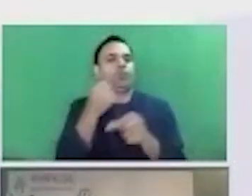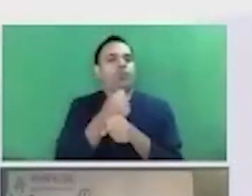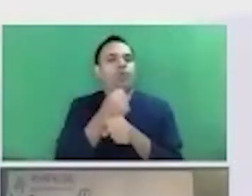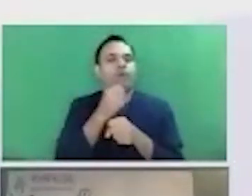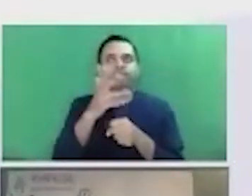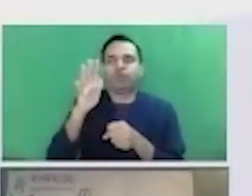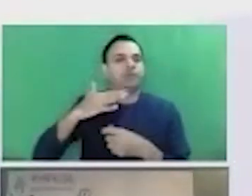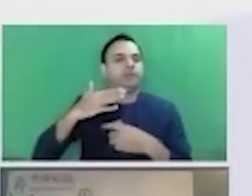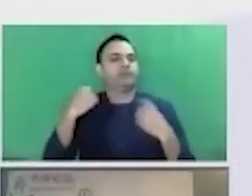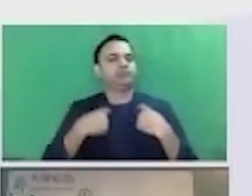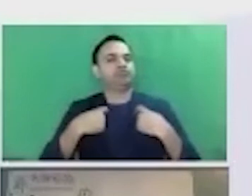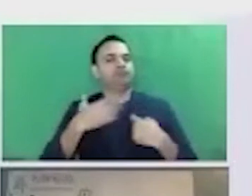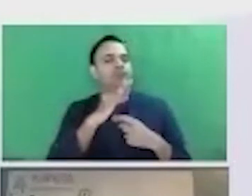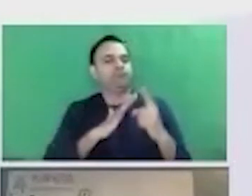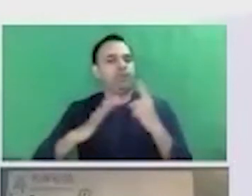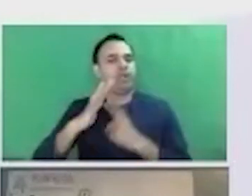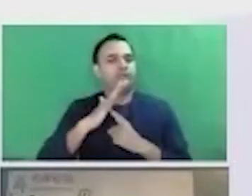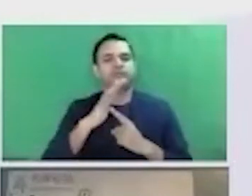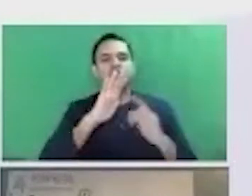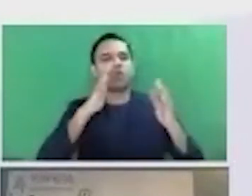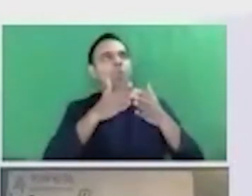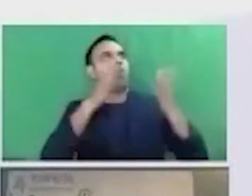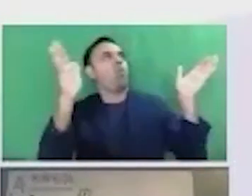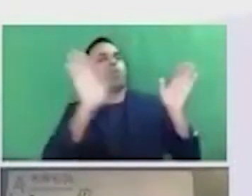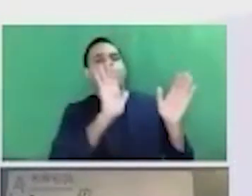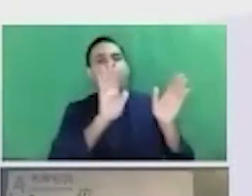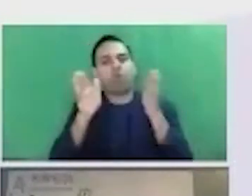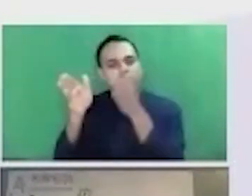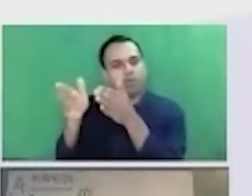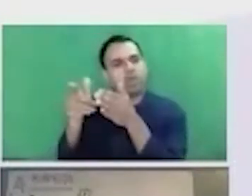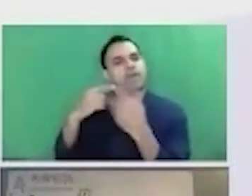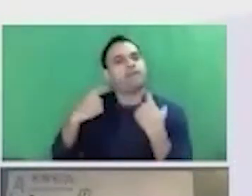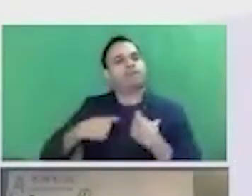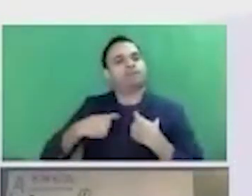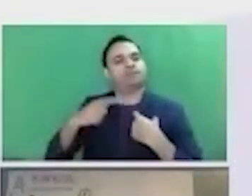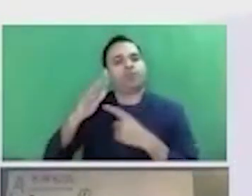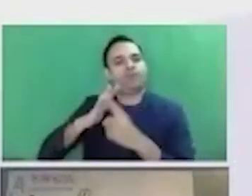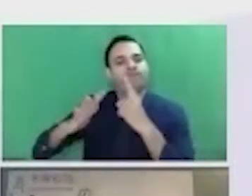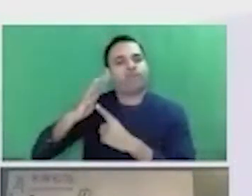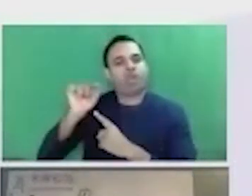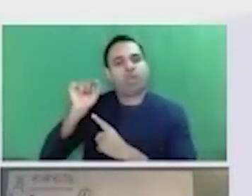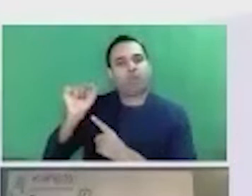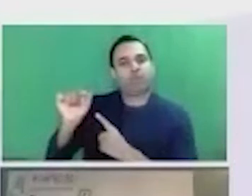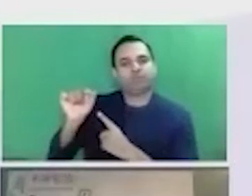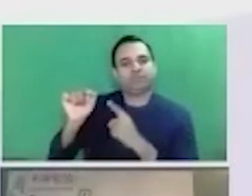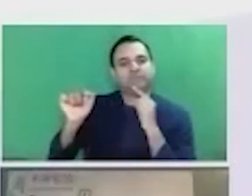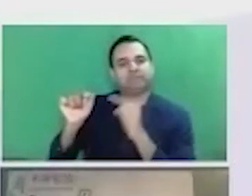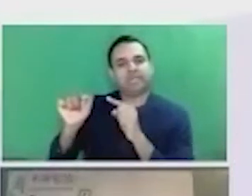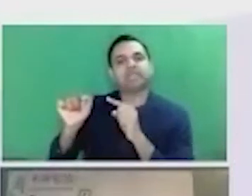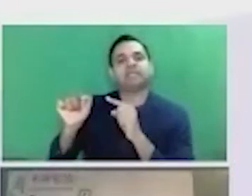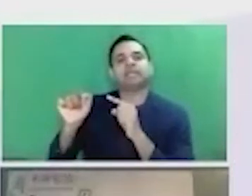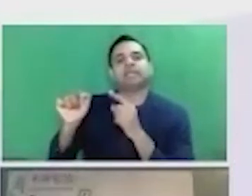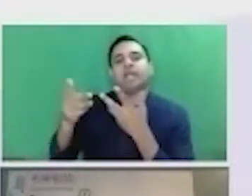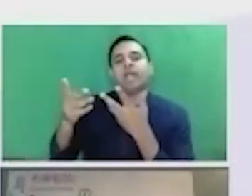وهذا جزء من المجتمع حتى بالنسبة للتمويل والمجتمع المدني